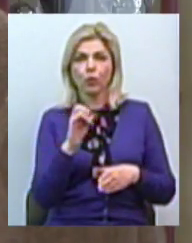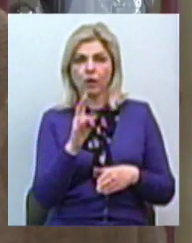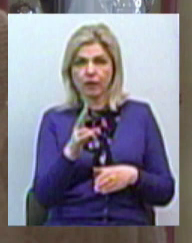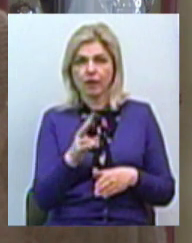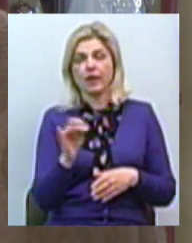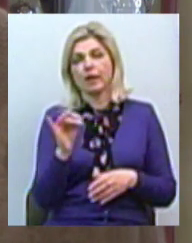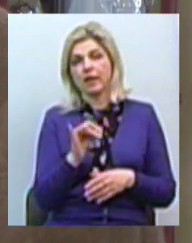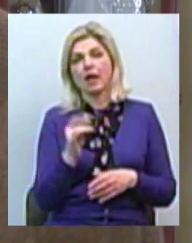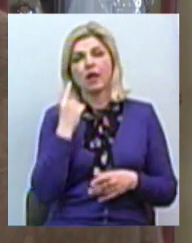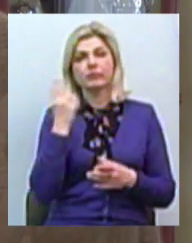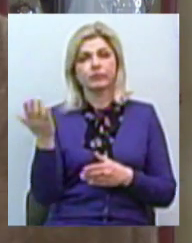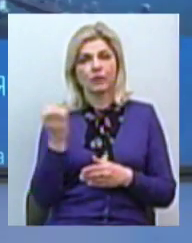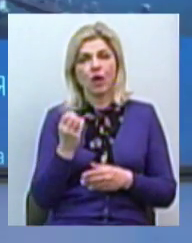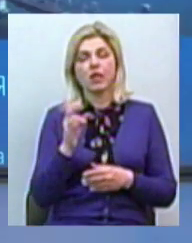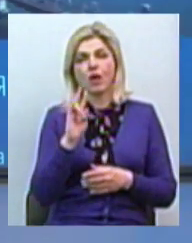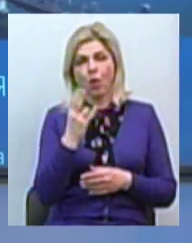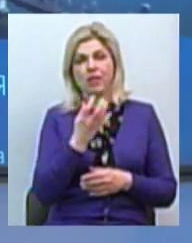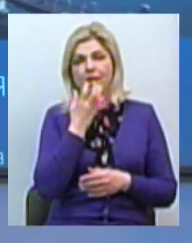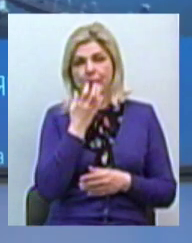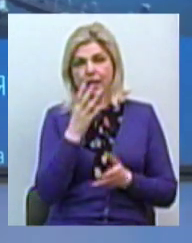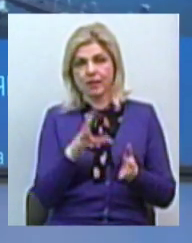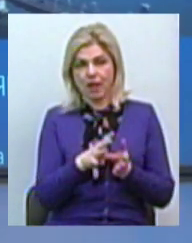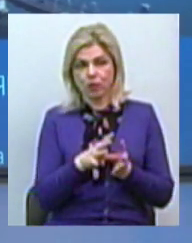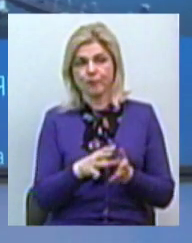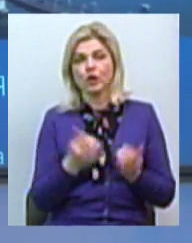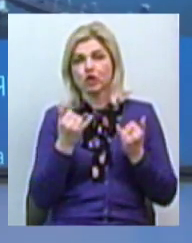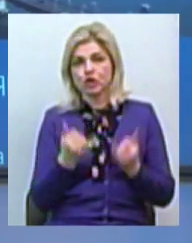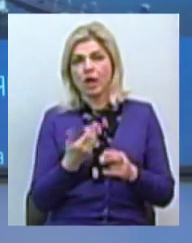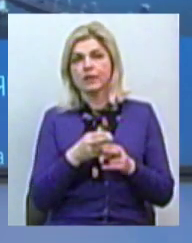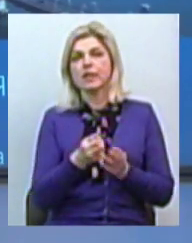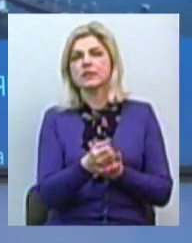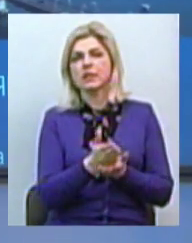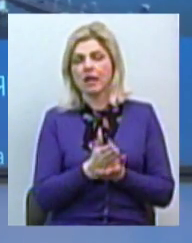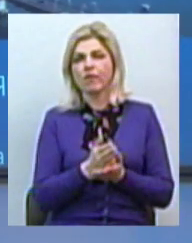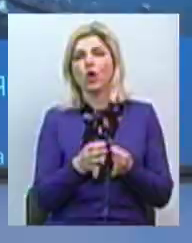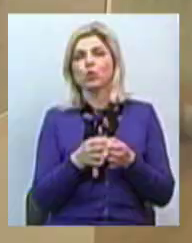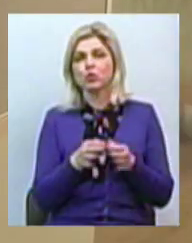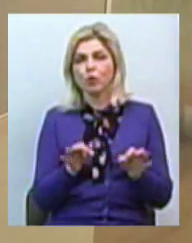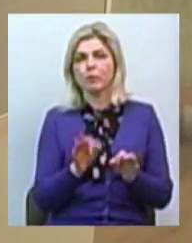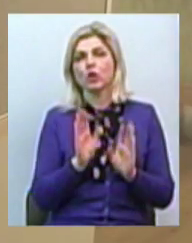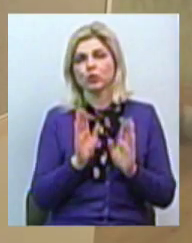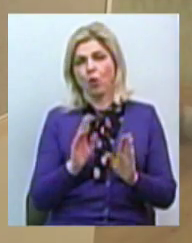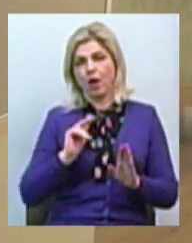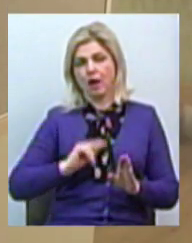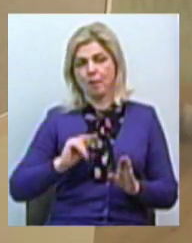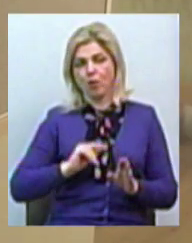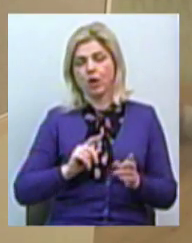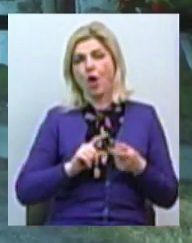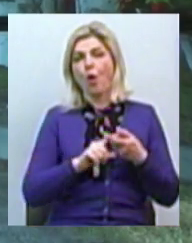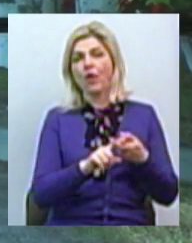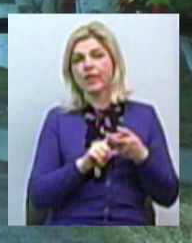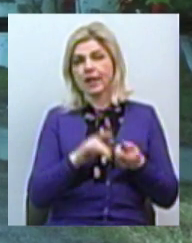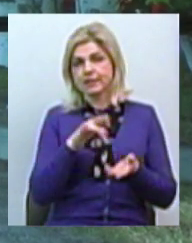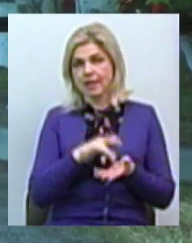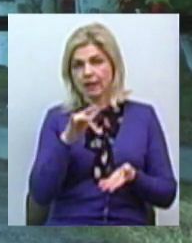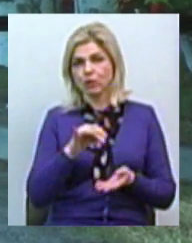від Миколаївоблтеплоенерго. Зараз цей сервіс доступний лише розробникам, співробітникам контакт-центру та